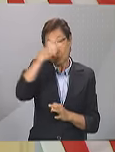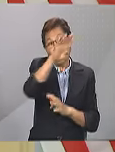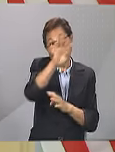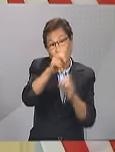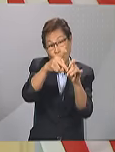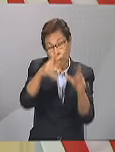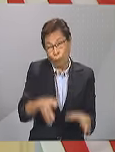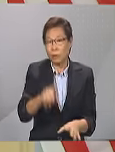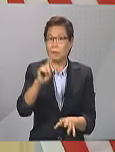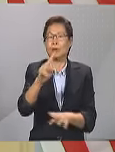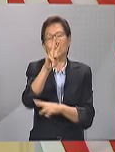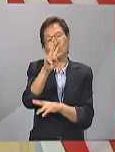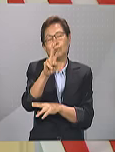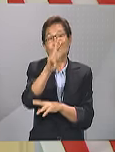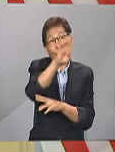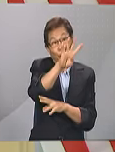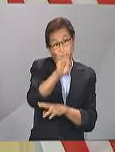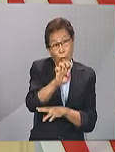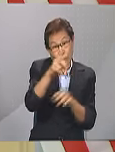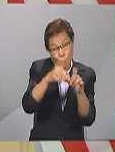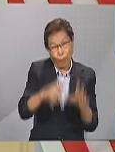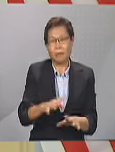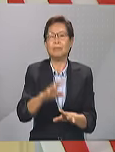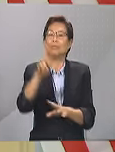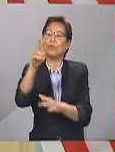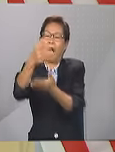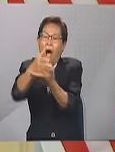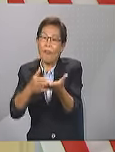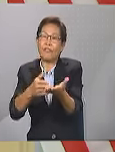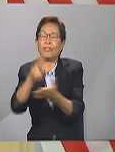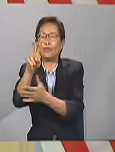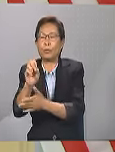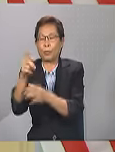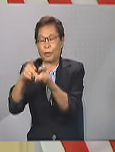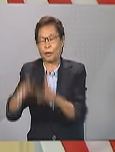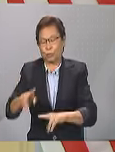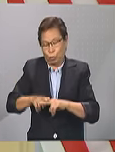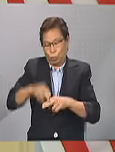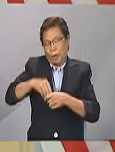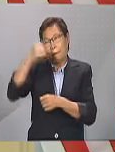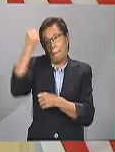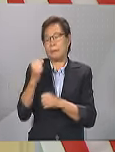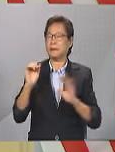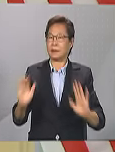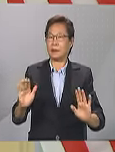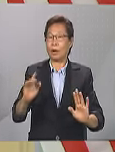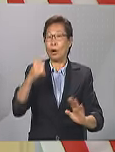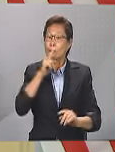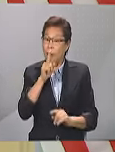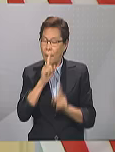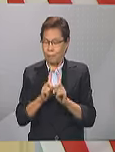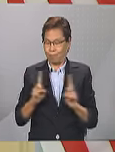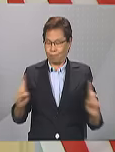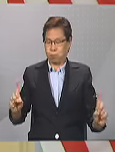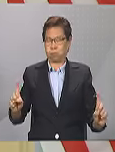hanya 20 penumpang saja yang boleh berada di dalam basket book ini memastikan penjarakan sosial